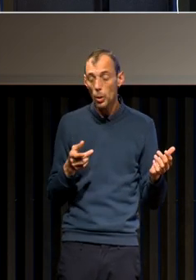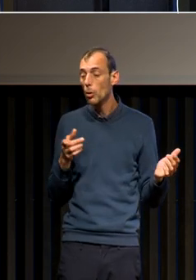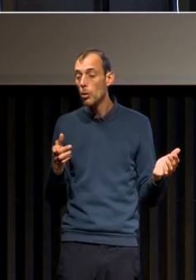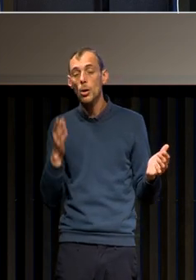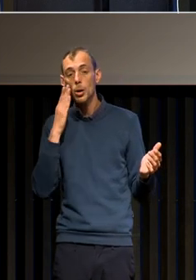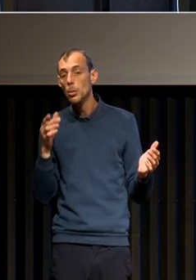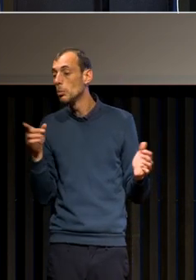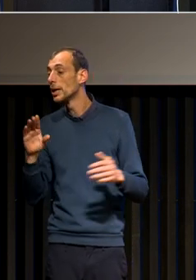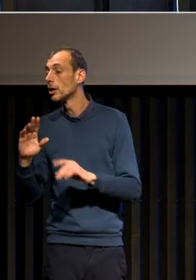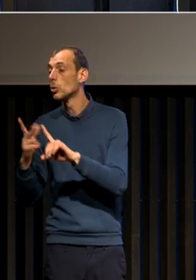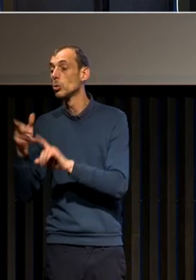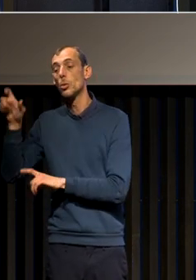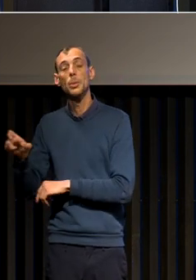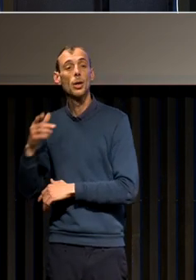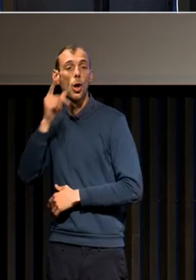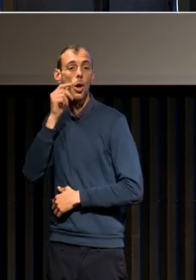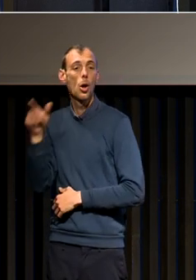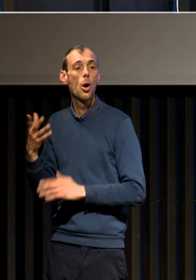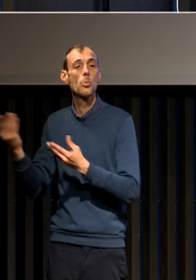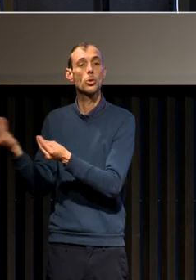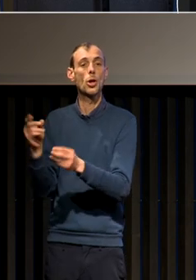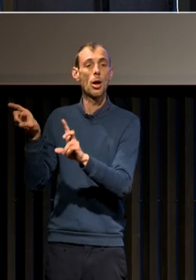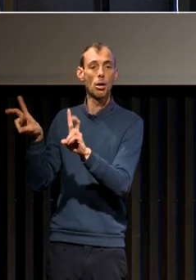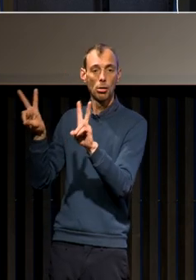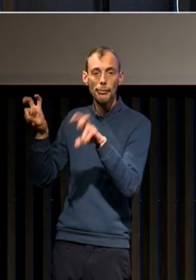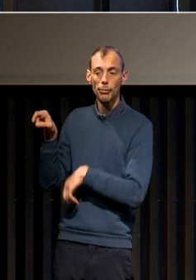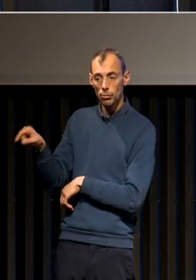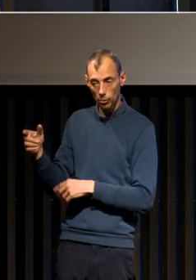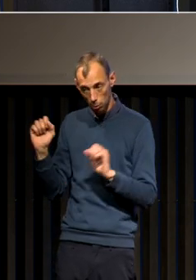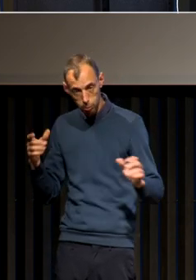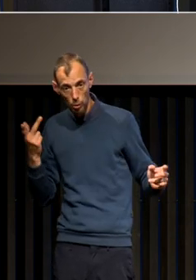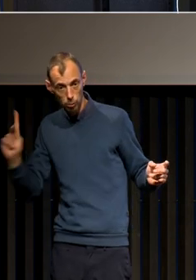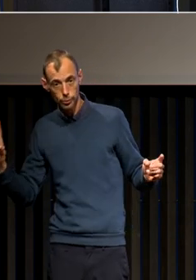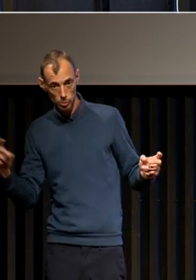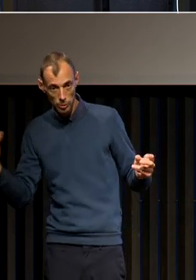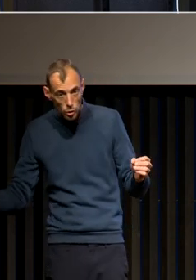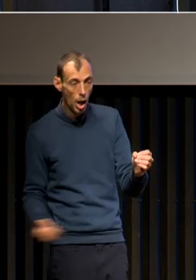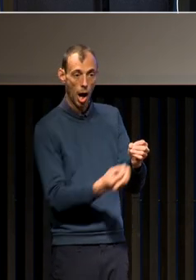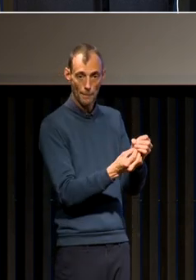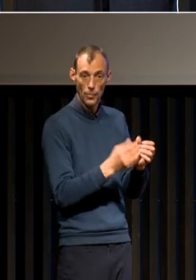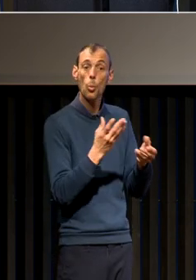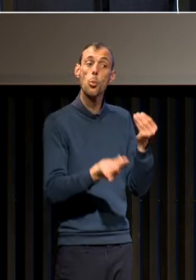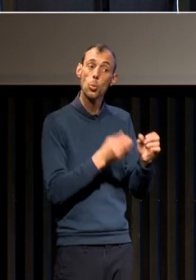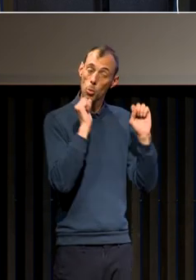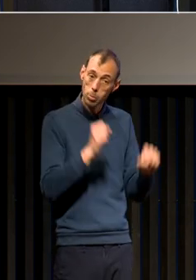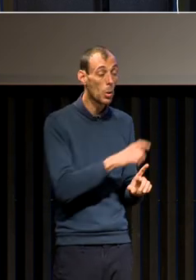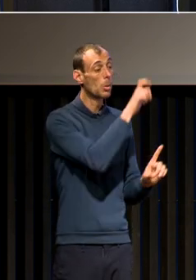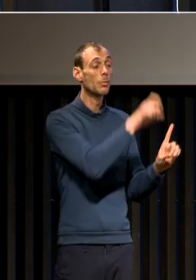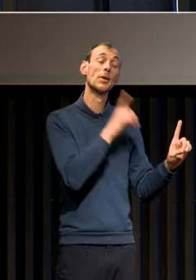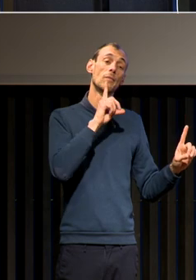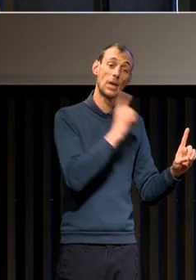FIV donneur. Également, on peut faire une fécondation in vitro avec des ovocytes de la donneuse, dans le